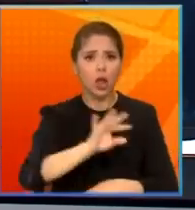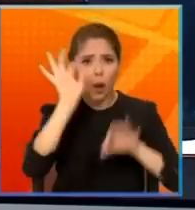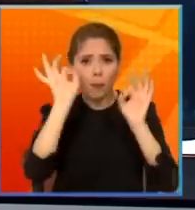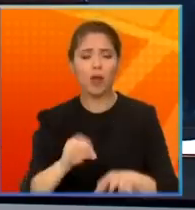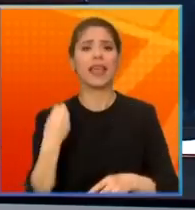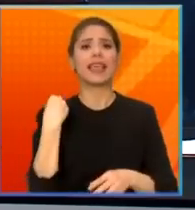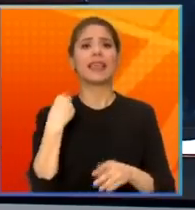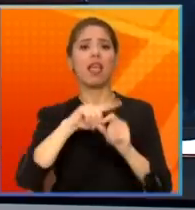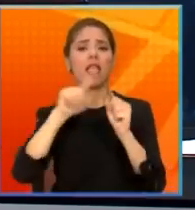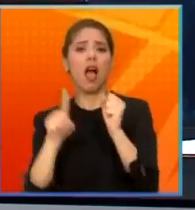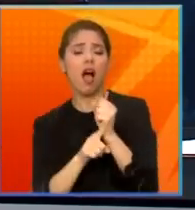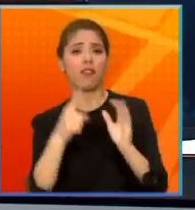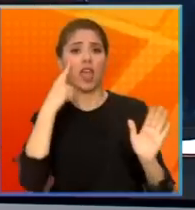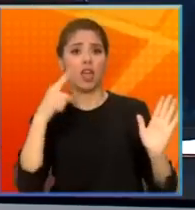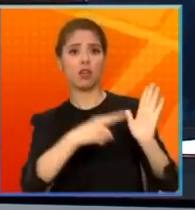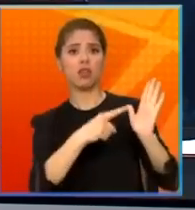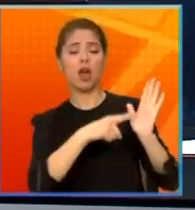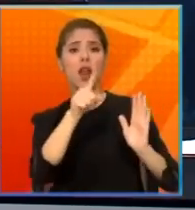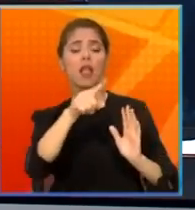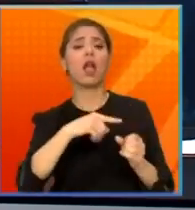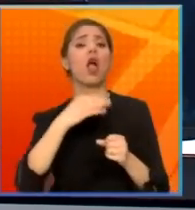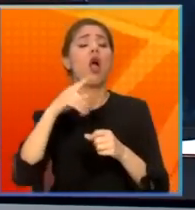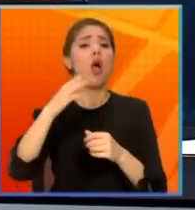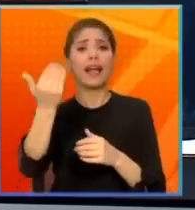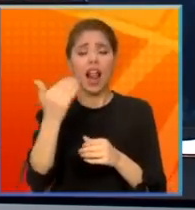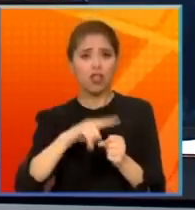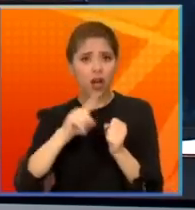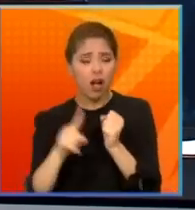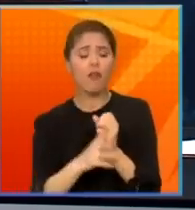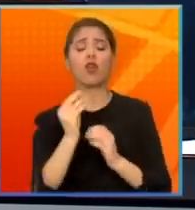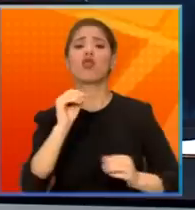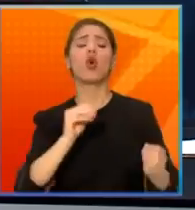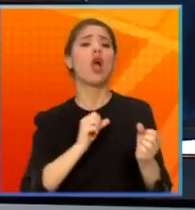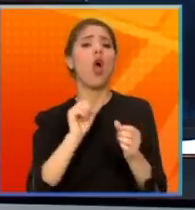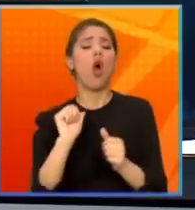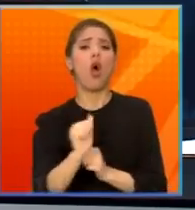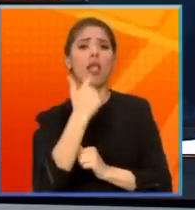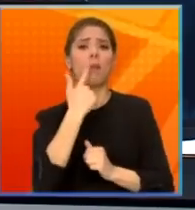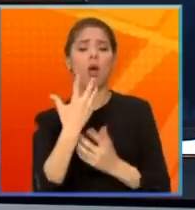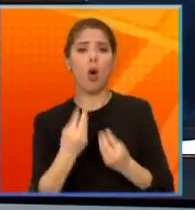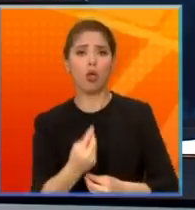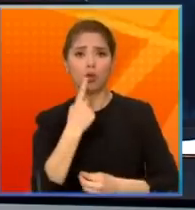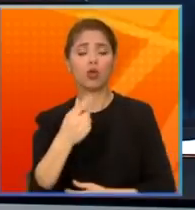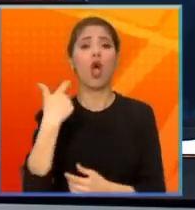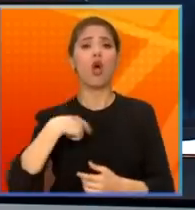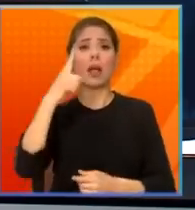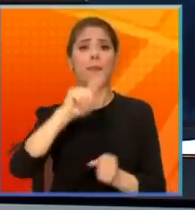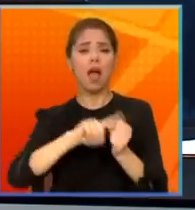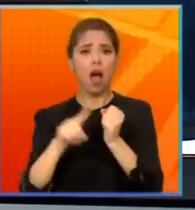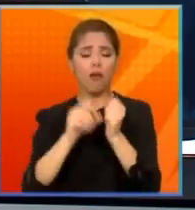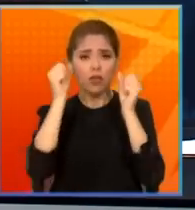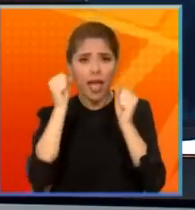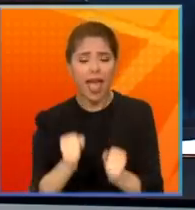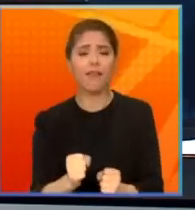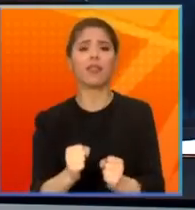başlayacak yeni haftaya işaret etti. Önümüzdeki haftanın kritik önemde olduğunu vurguladı. Özellikle şu bir hafta boyunca evde